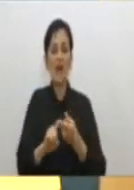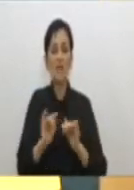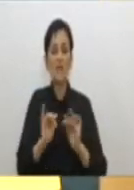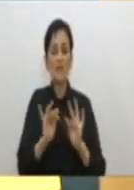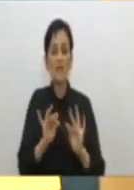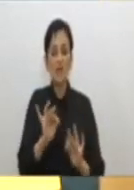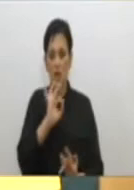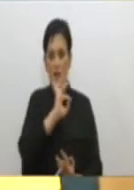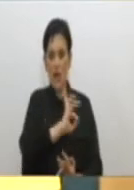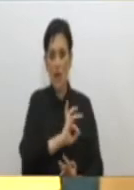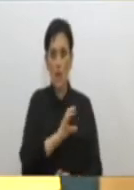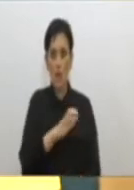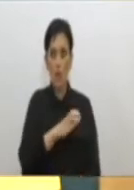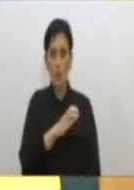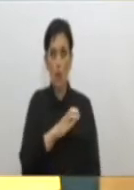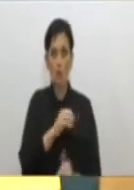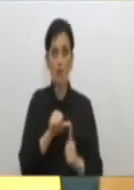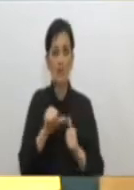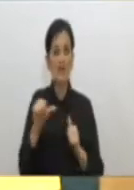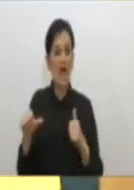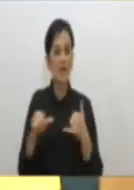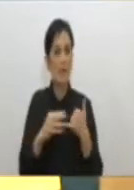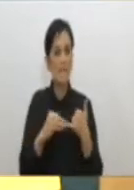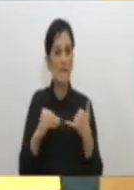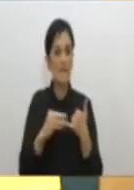გამოყენებული ქონება, გარდა ბიწისა.